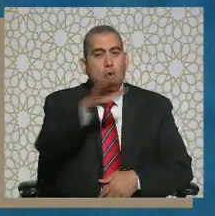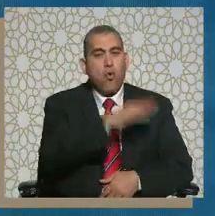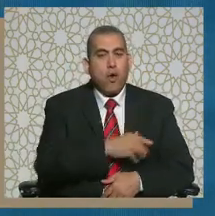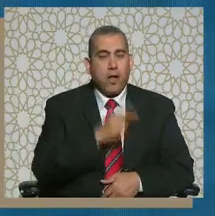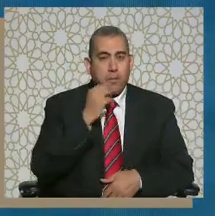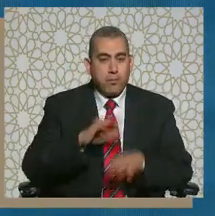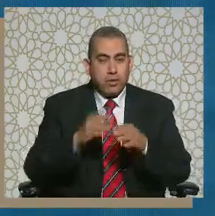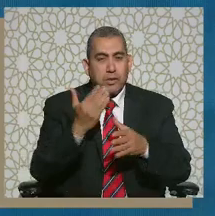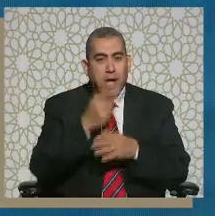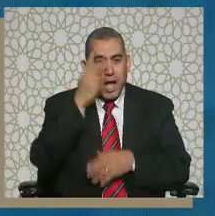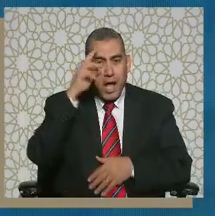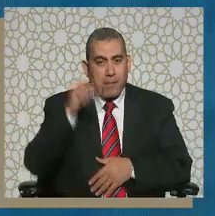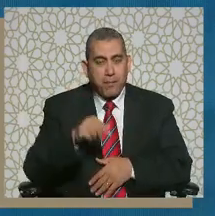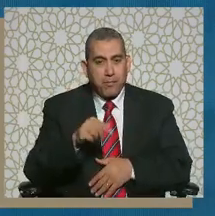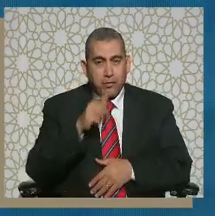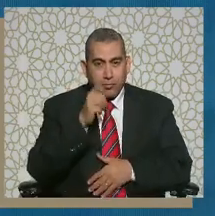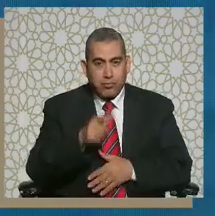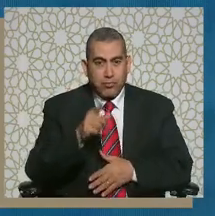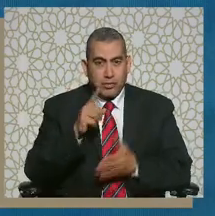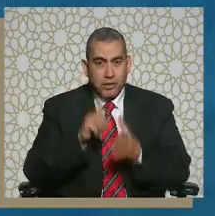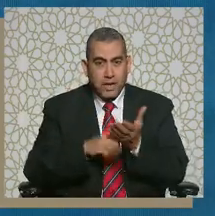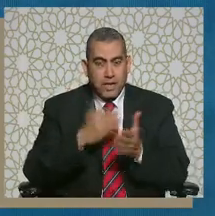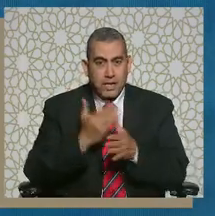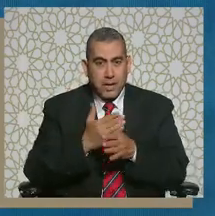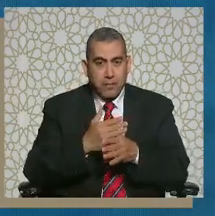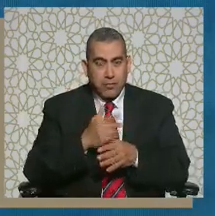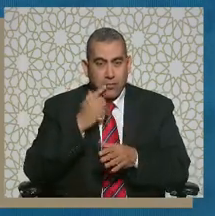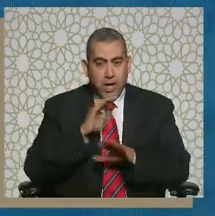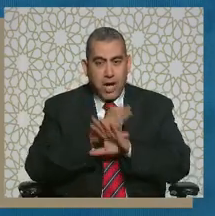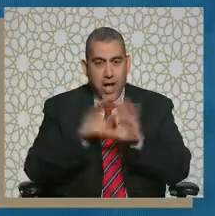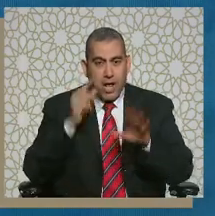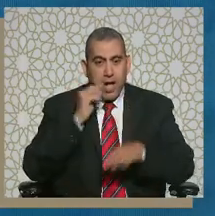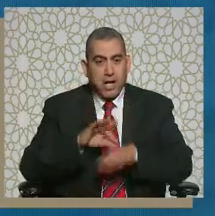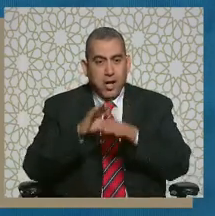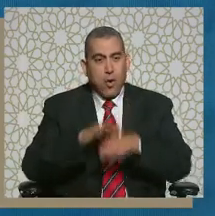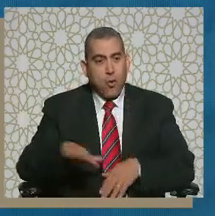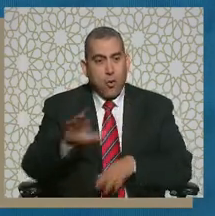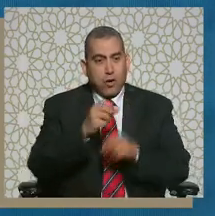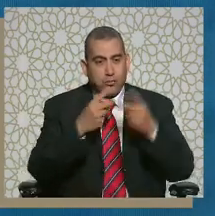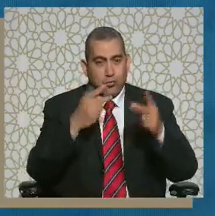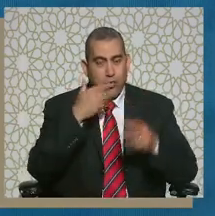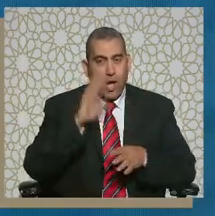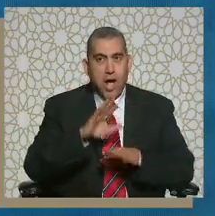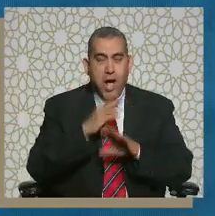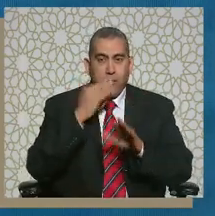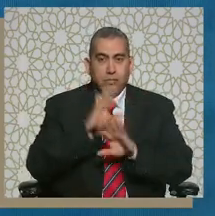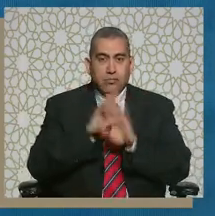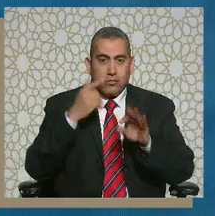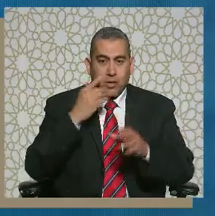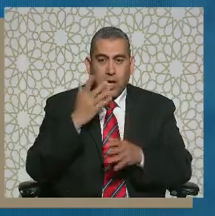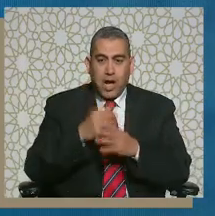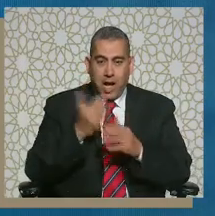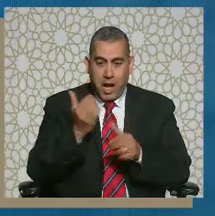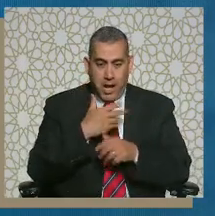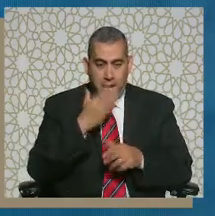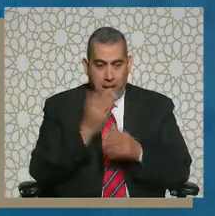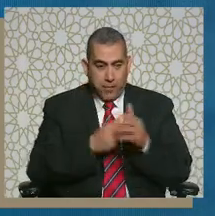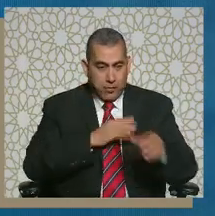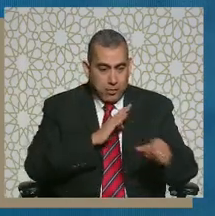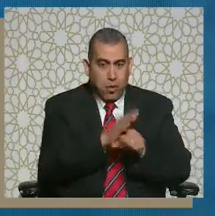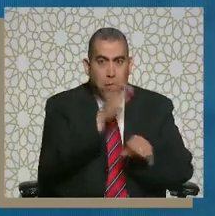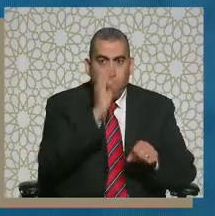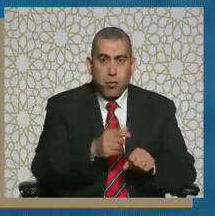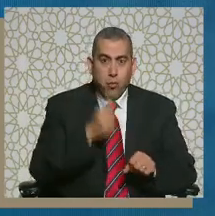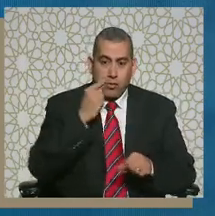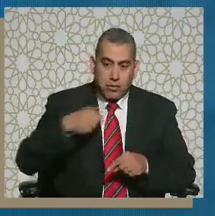للبشر يعني ايه يعني خلصنا البشر من ان هم يذبحوا فكان هذه